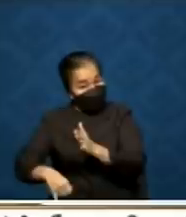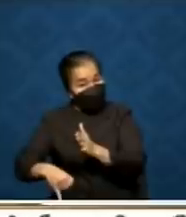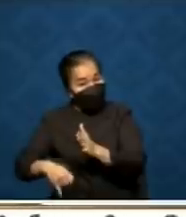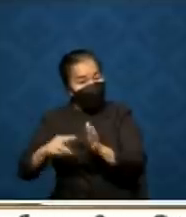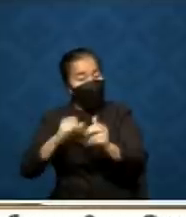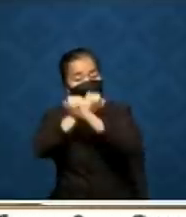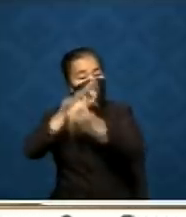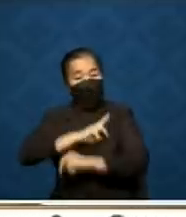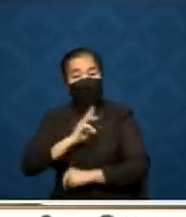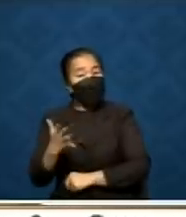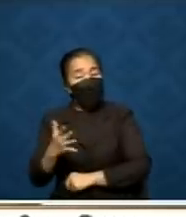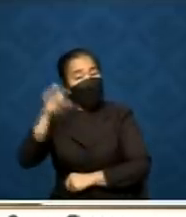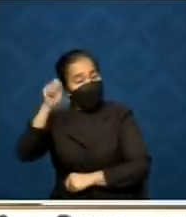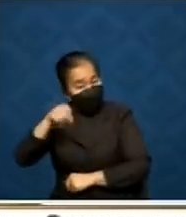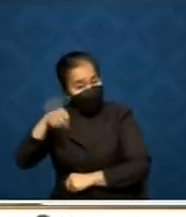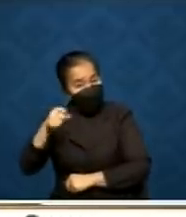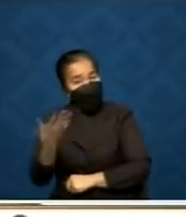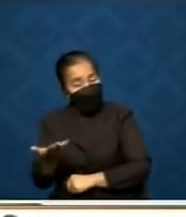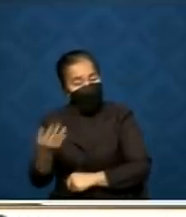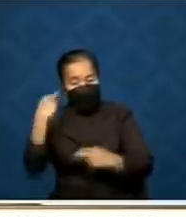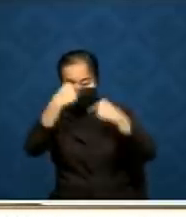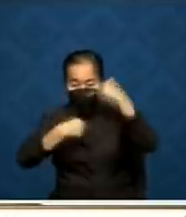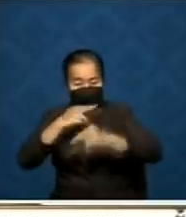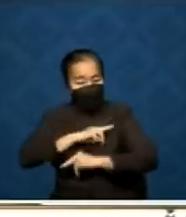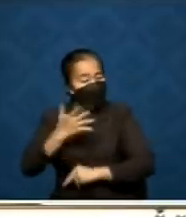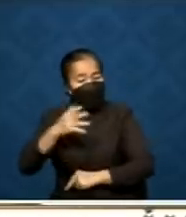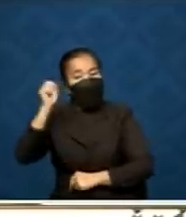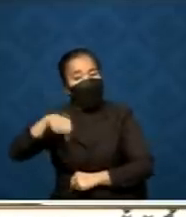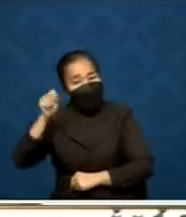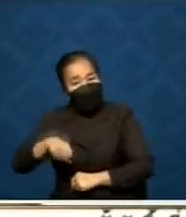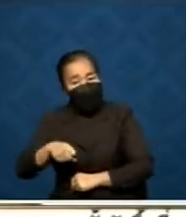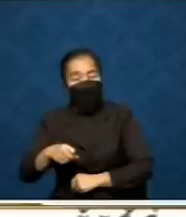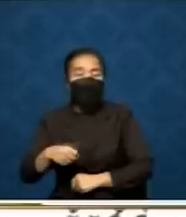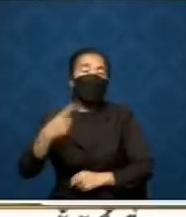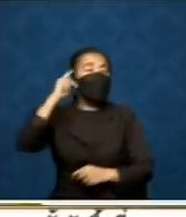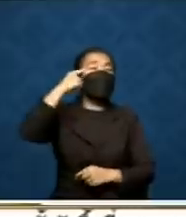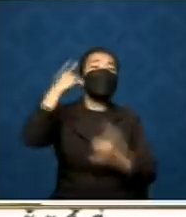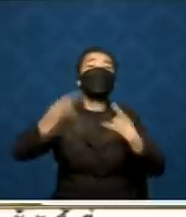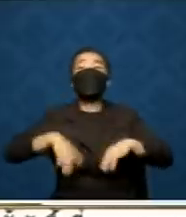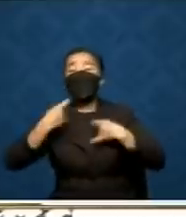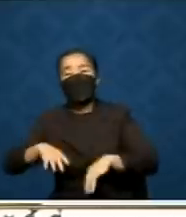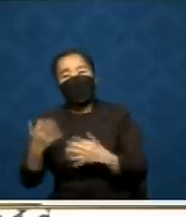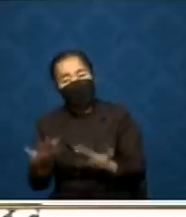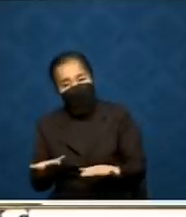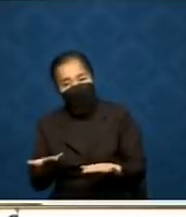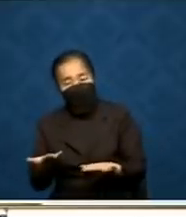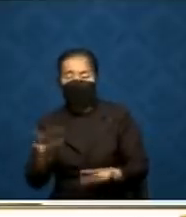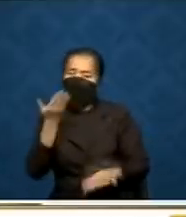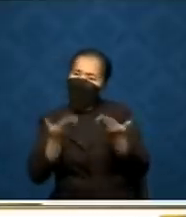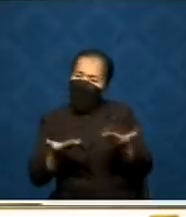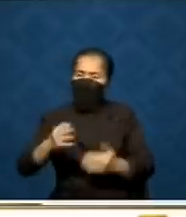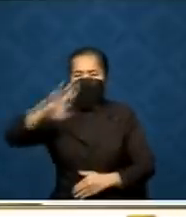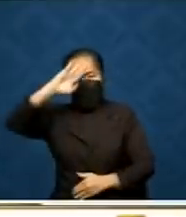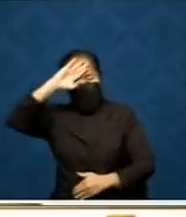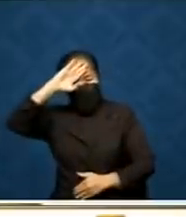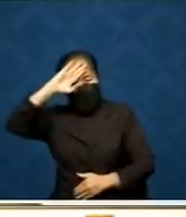รักษาตัวเองดีใช่ไหมถ้าไม่ดูแลตัวเองประมาทเลินเล่อดีหรือชาวบ้านไม่ฟัง